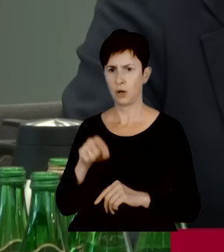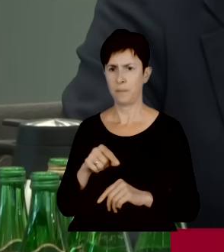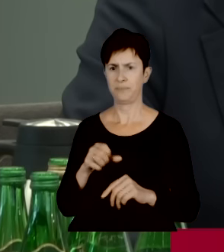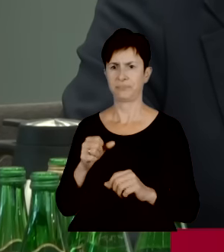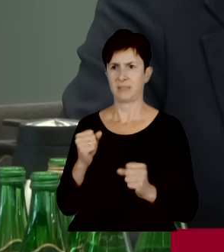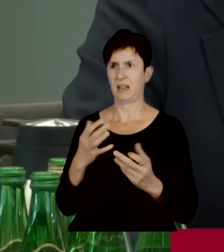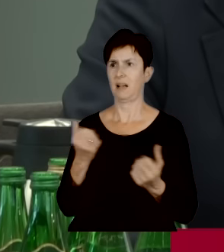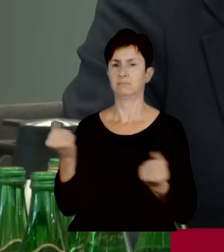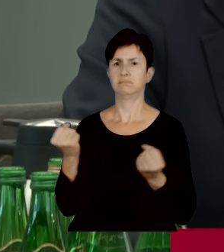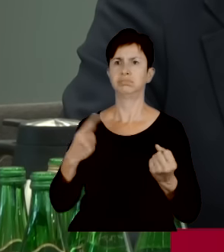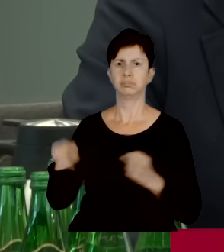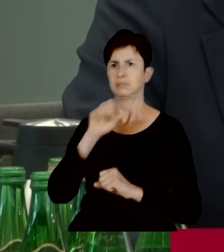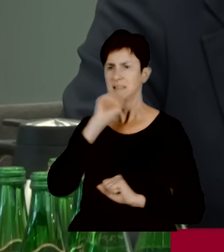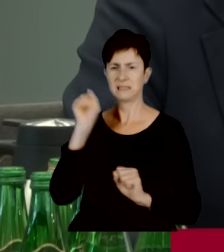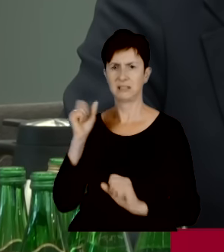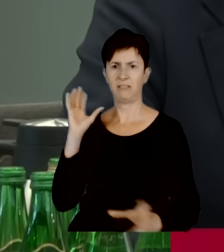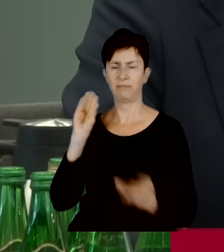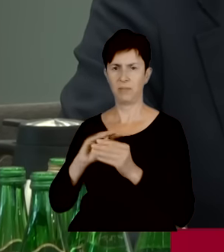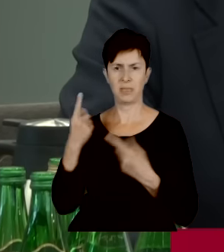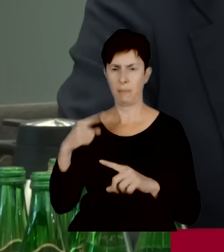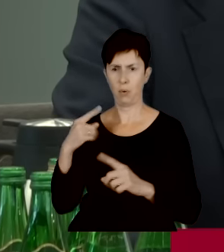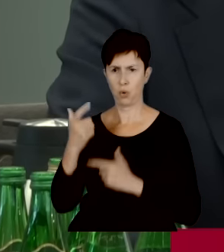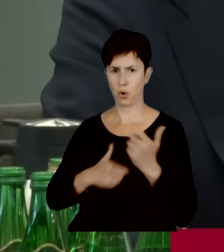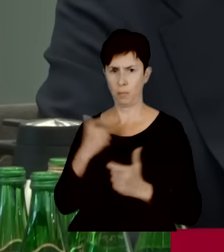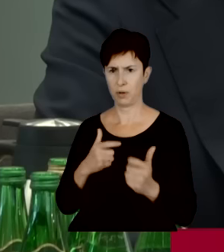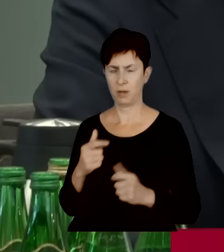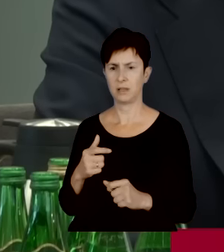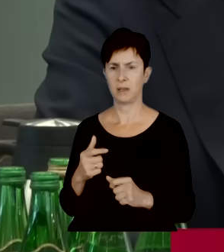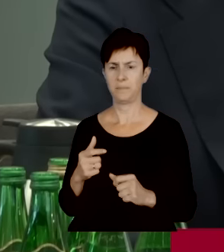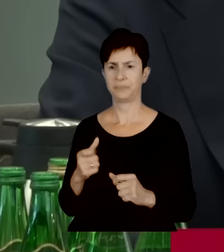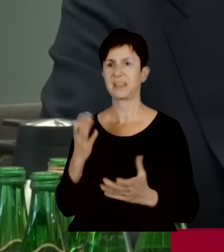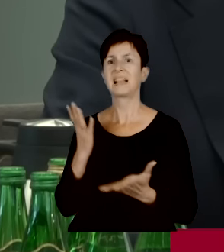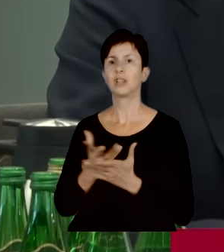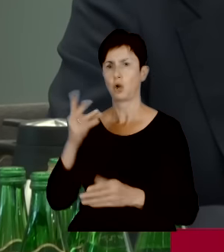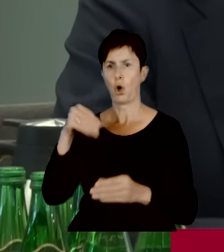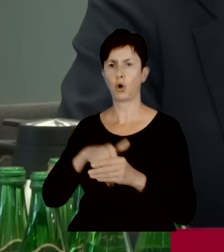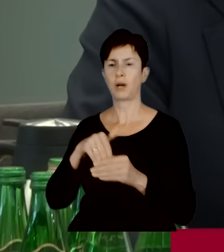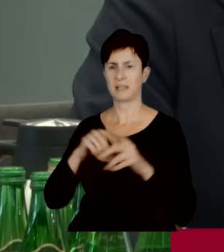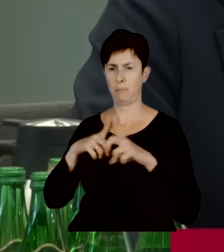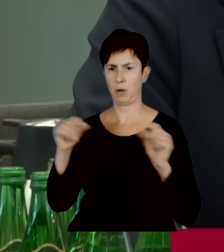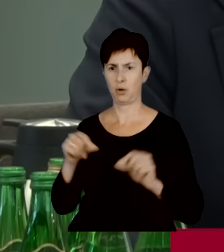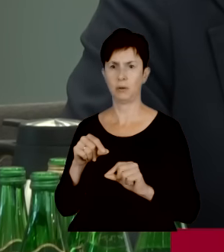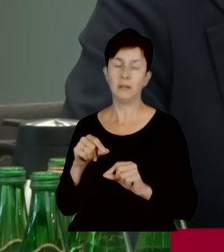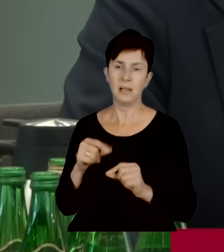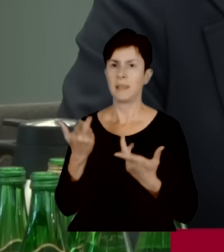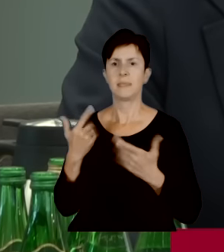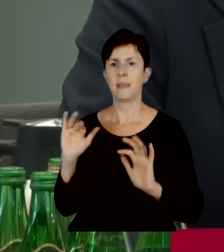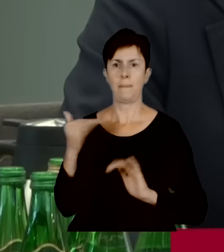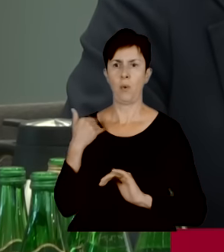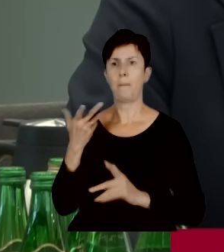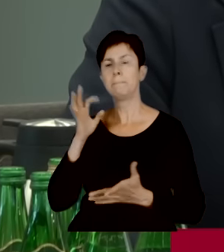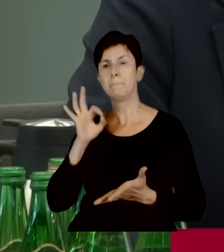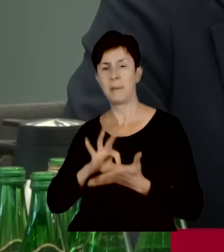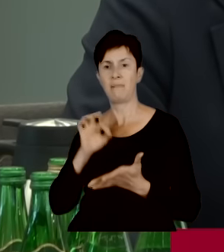przygotowywało wyborów w trybie korespondencyjnym w tym zakresie w ogóle wyłącznie korespondencyjnym znaczy nie było pewności co do tego że jednak te